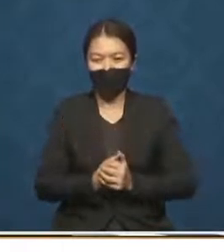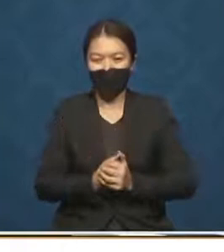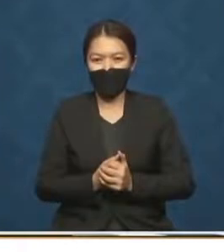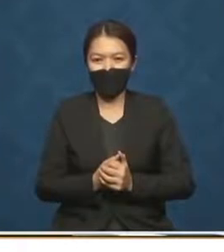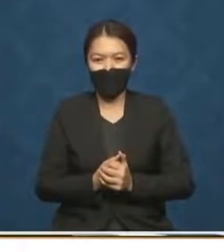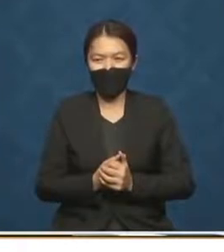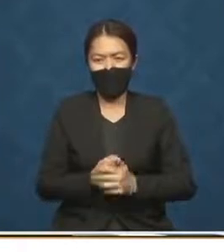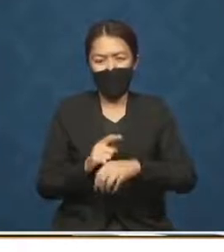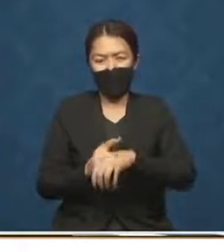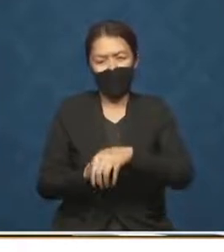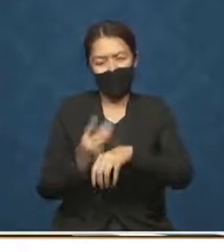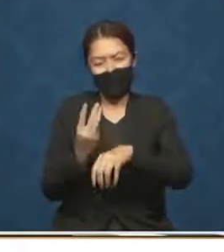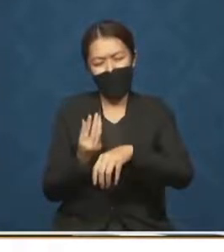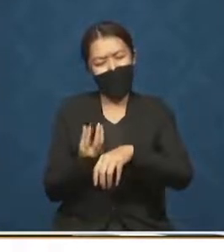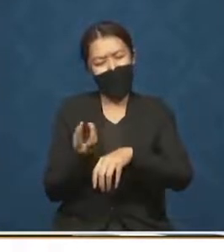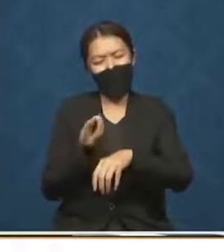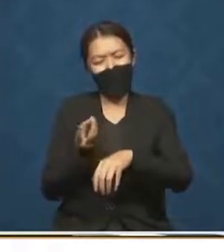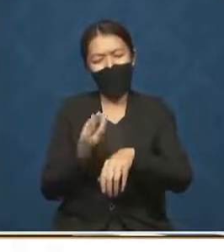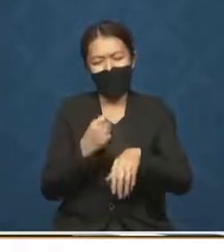เวลาเหลือน้อยส